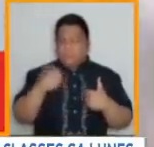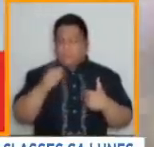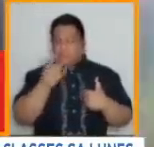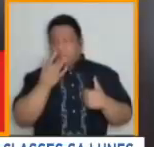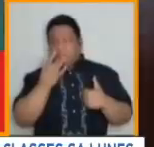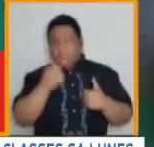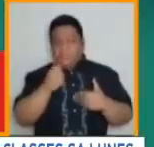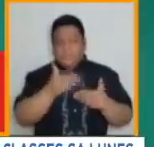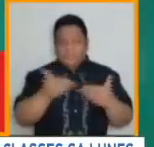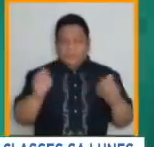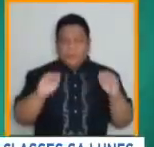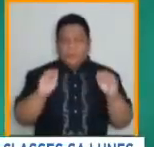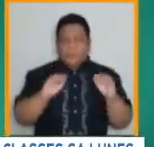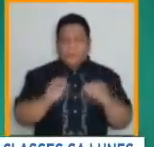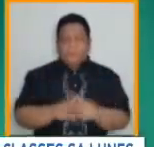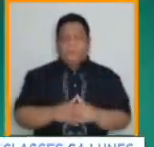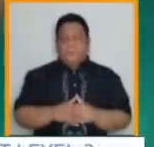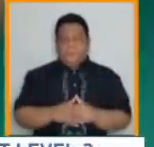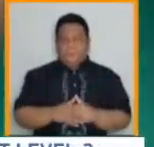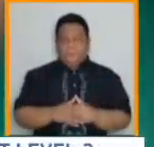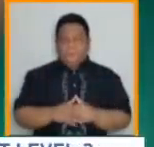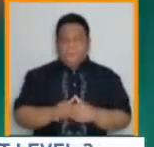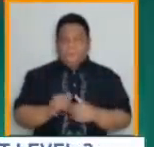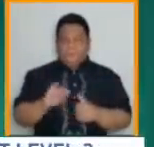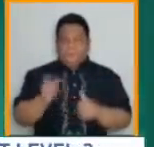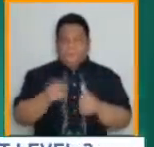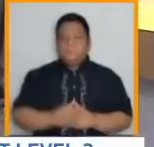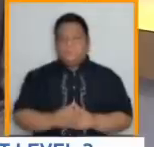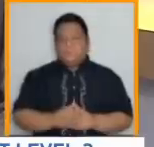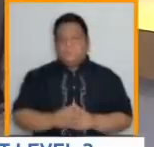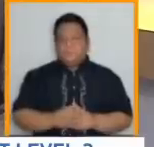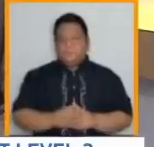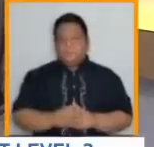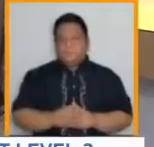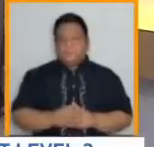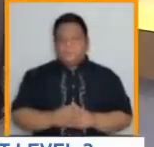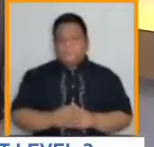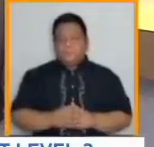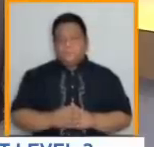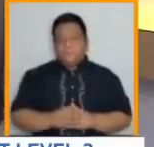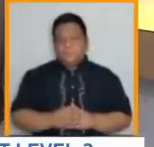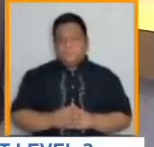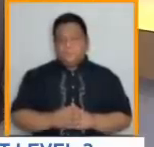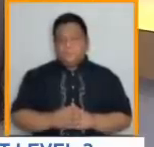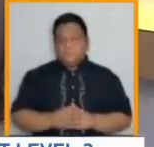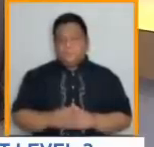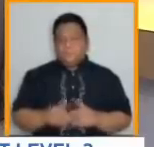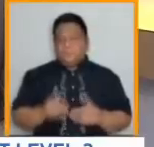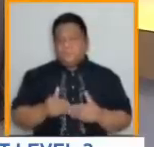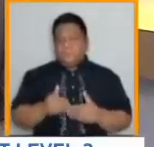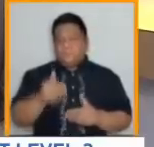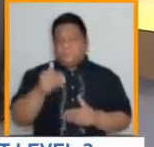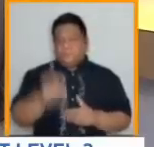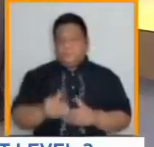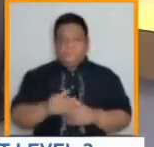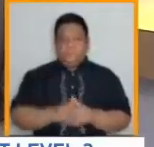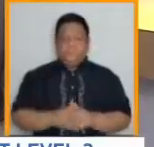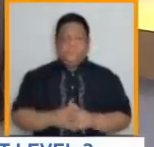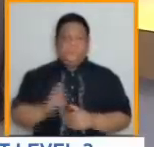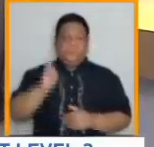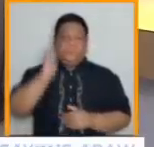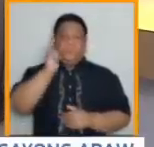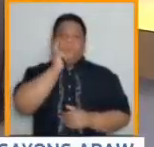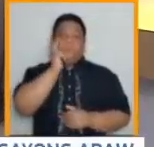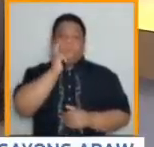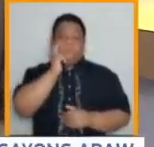Para sa unang balita, Joseph Morong, Buong Puso para sa Pilipino. Pinaalalahanan ni Pangulong Duterte ang National Task Force Against COVID-19 na